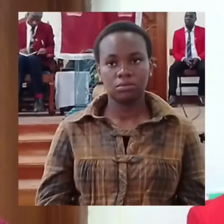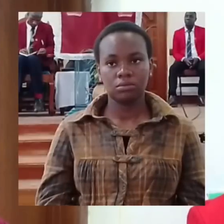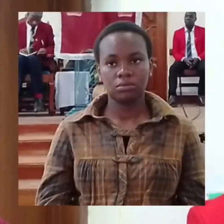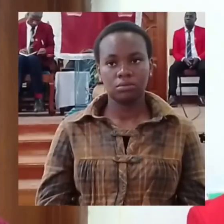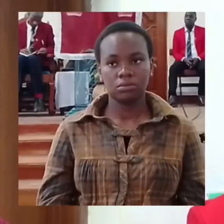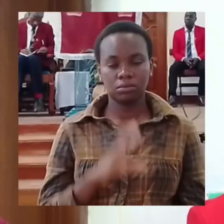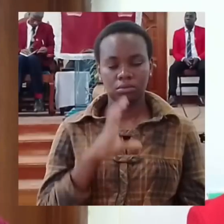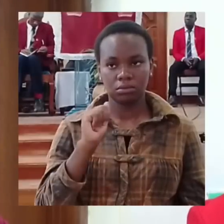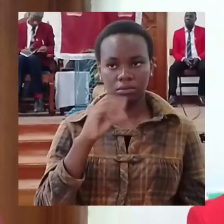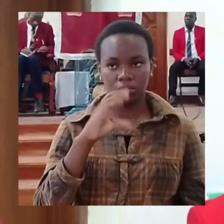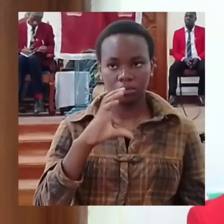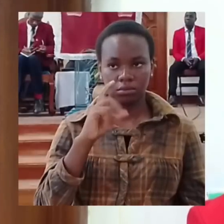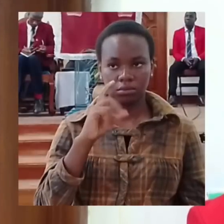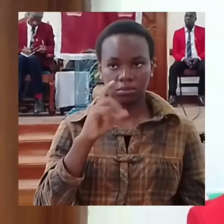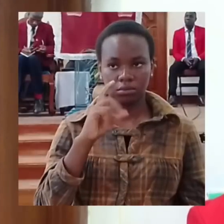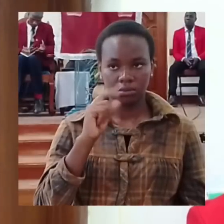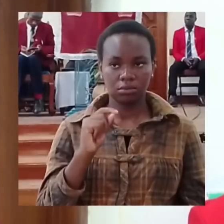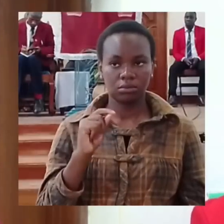Acts